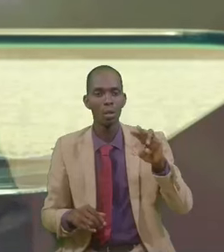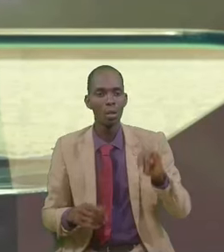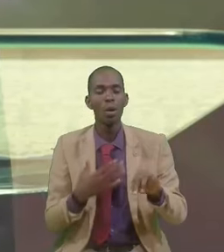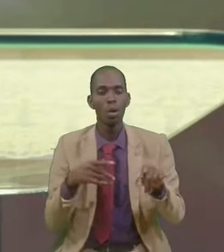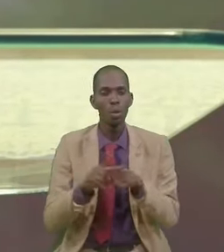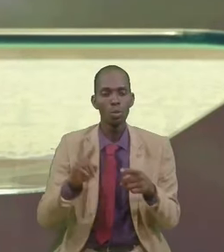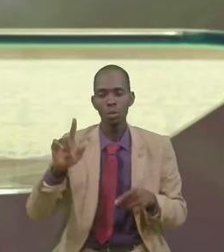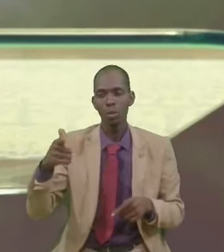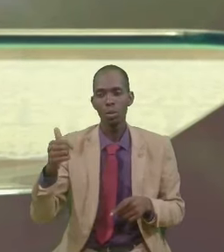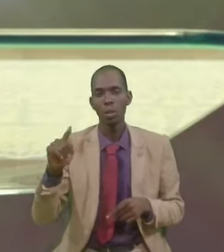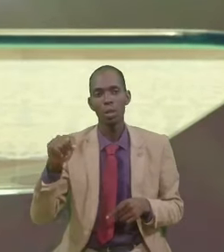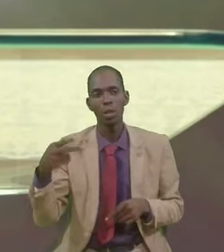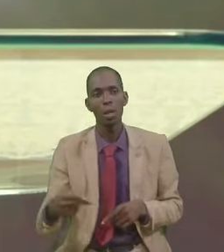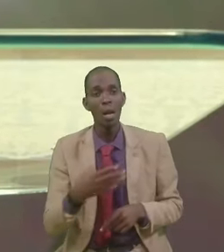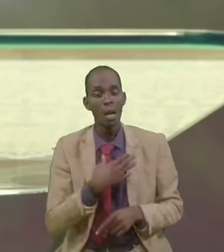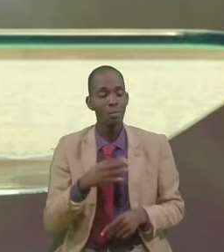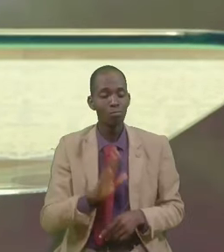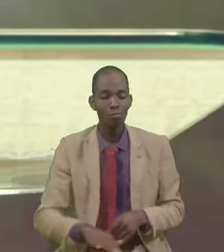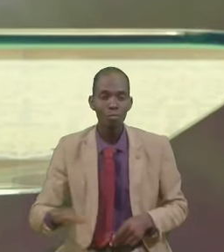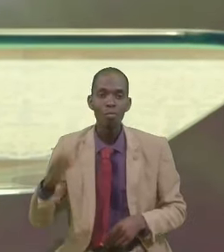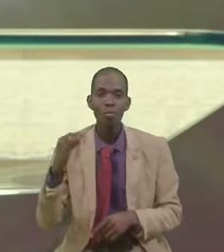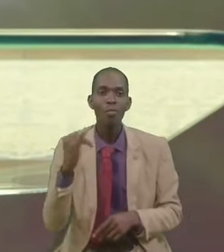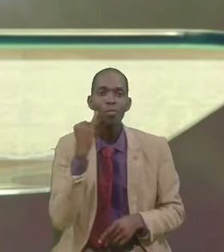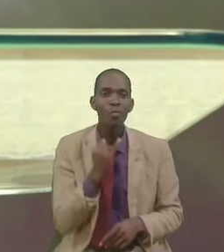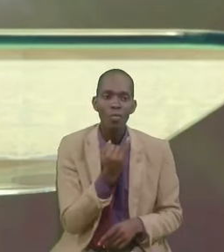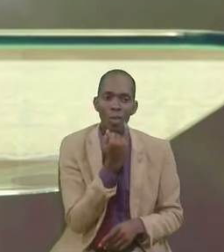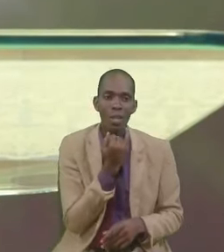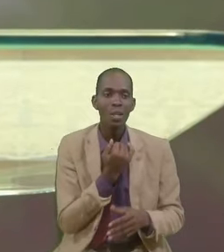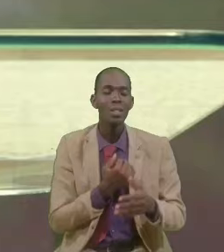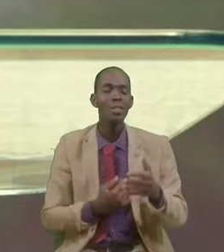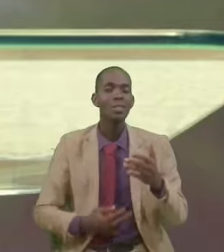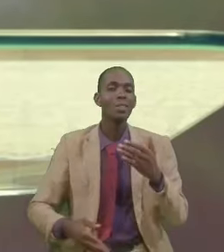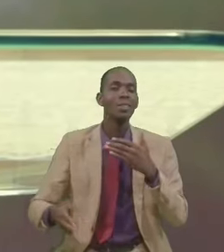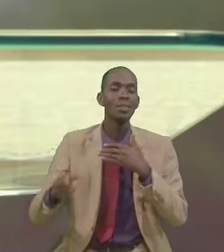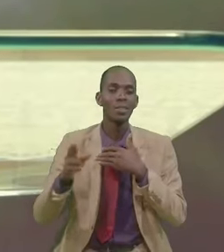Écron. Et les enfants d'Israël revinrent.